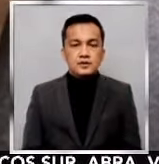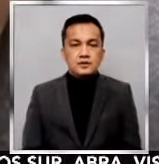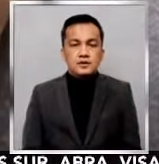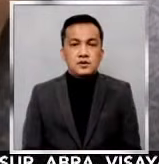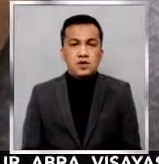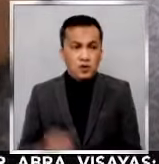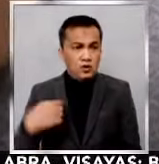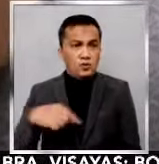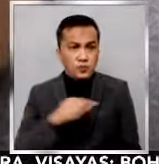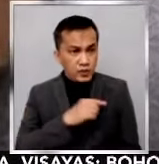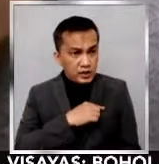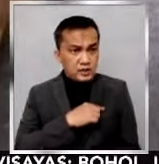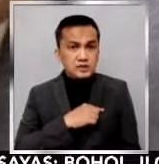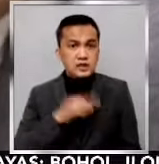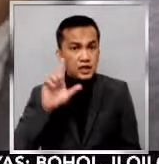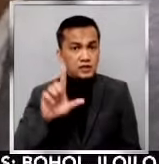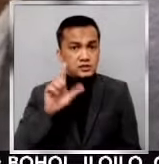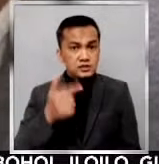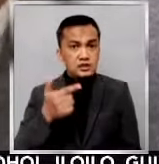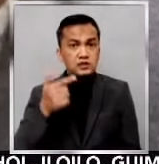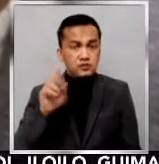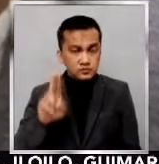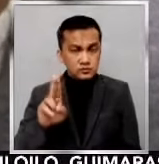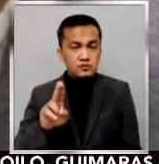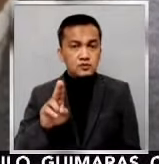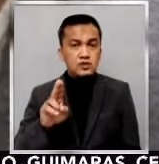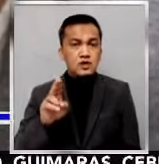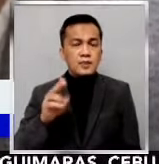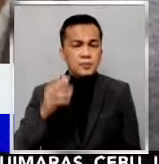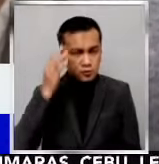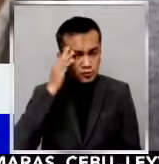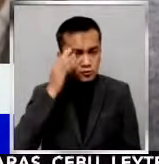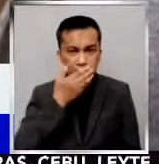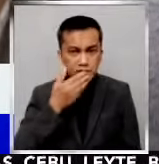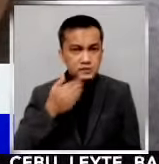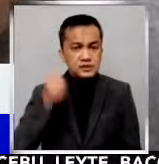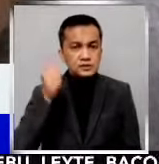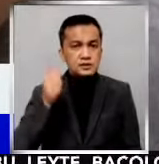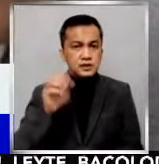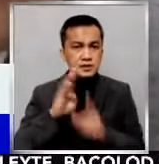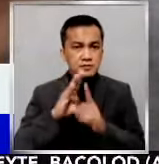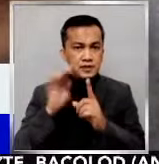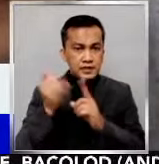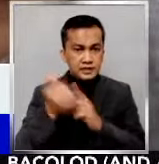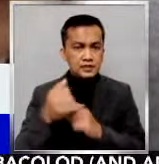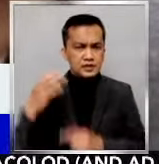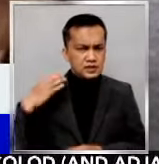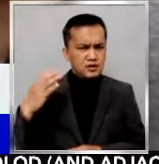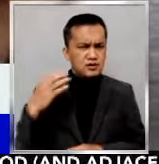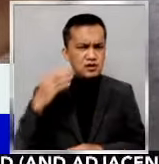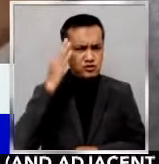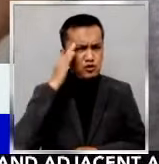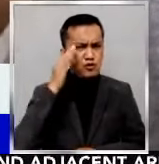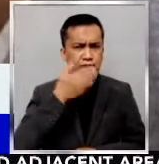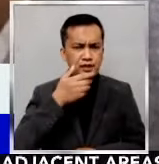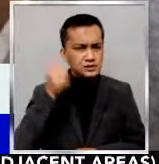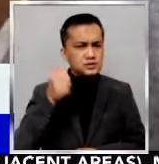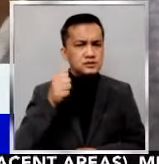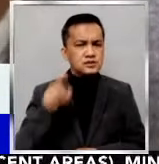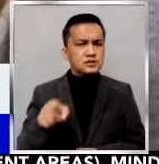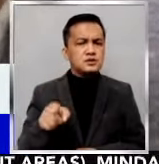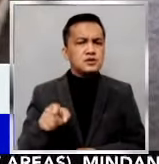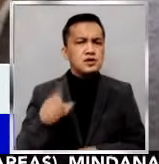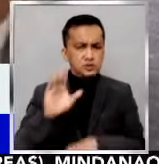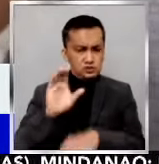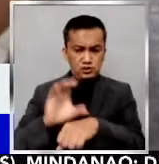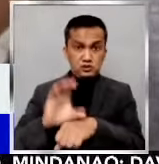government, we know best. The barangay captain, they know best. The church within where they are,